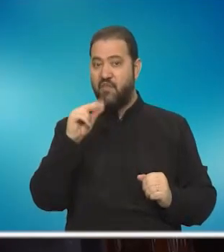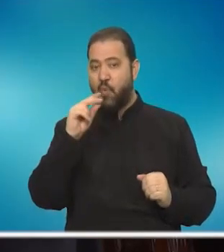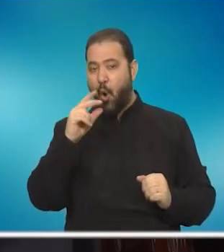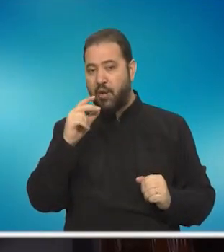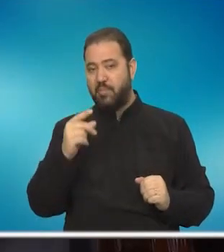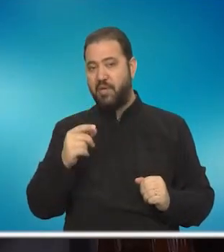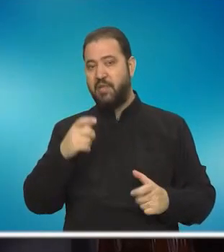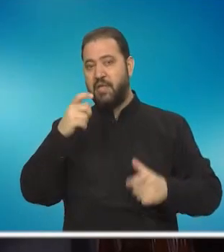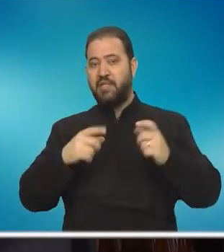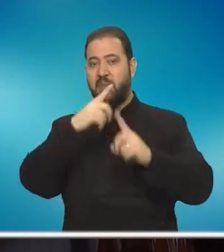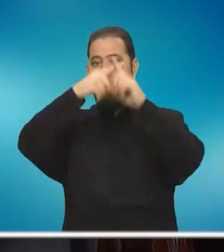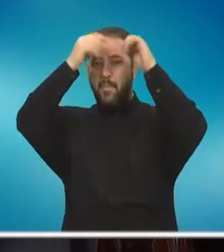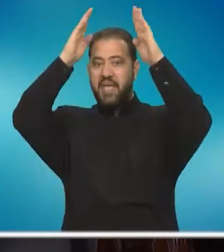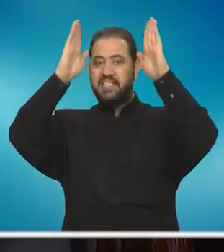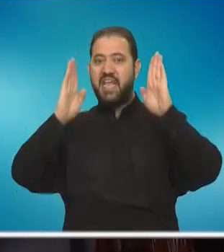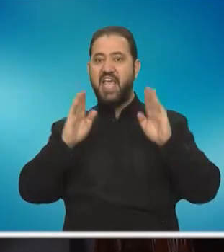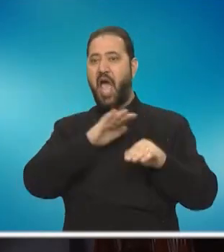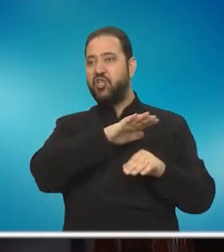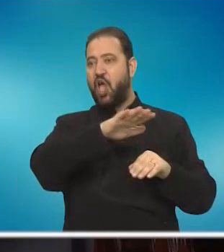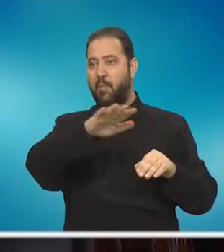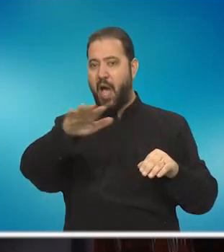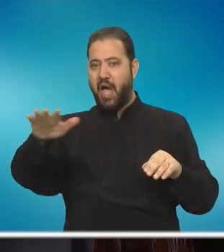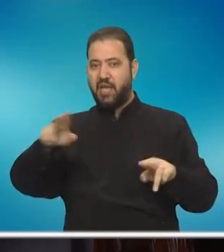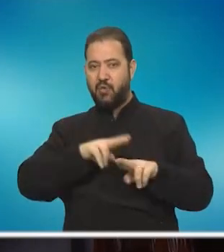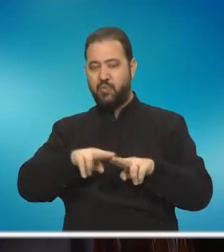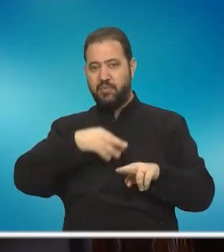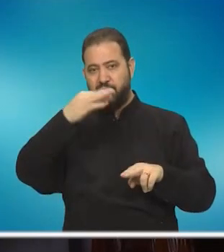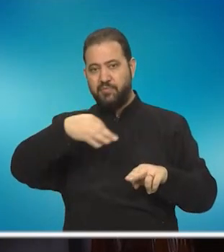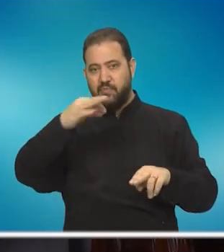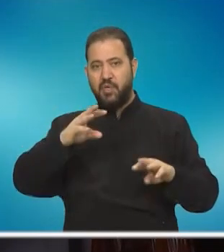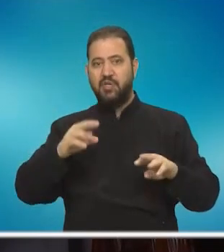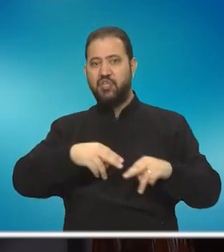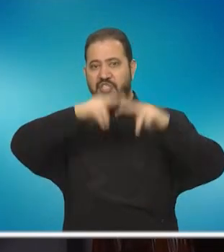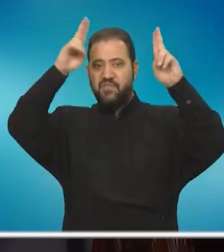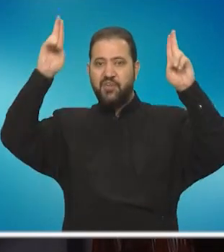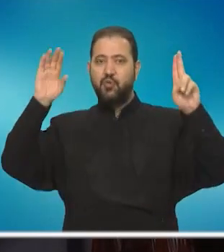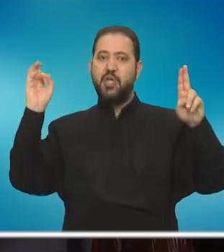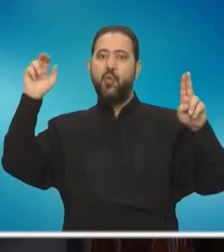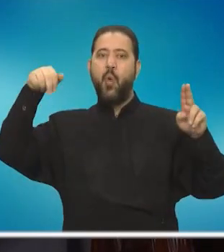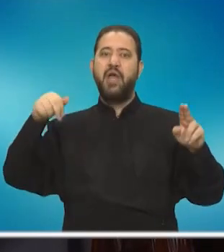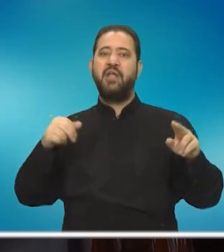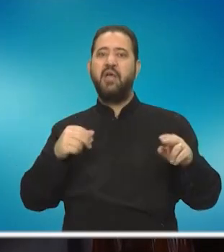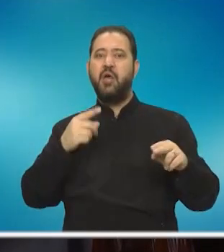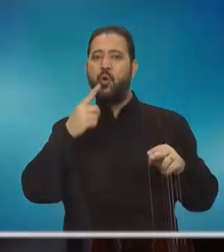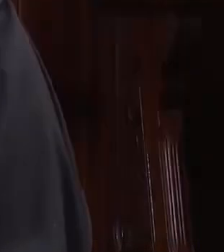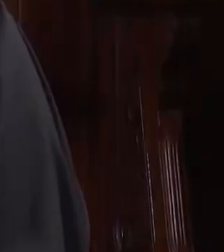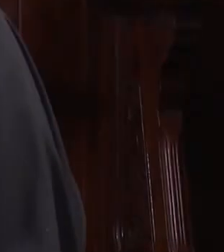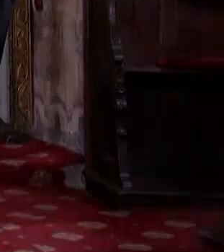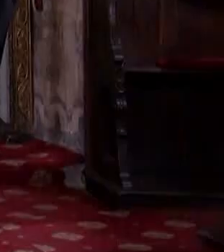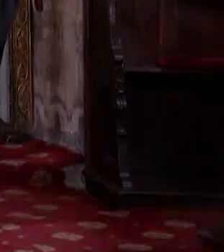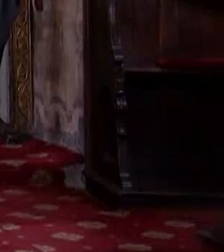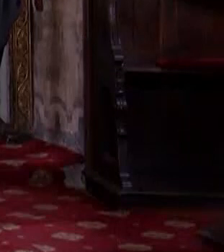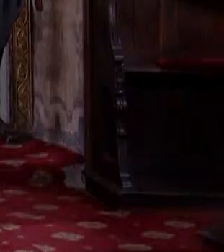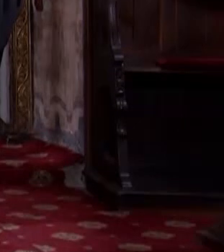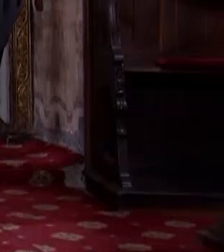în societate, biserica cea mare, cum spune și Sfântul Ioan Gură de Aur, referindu-se la toți cei care